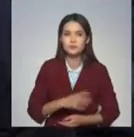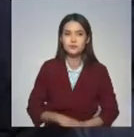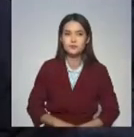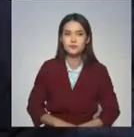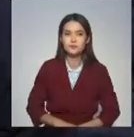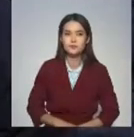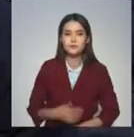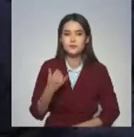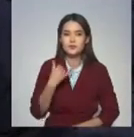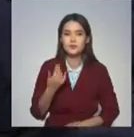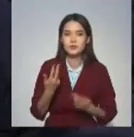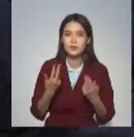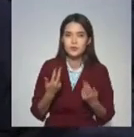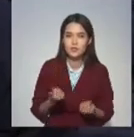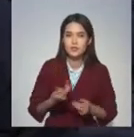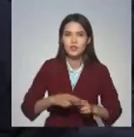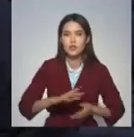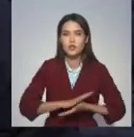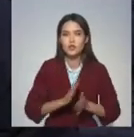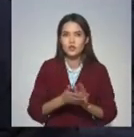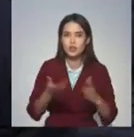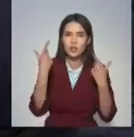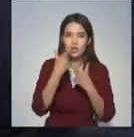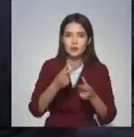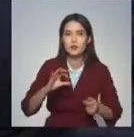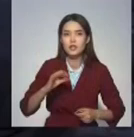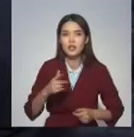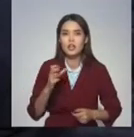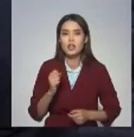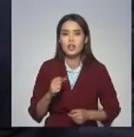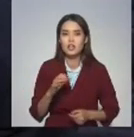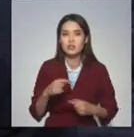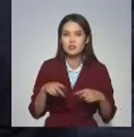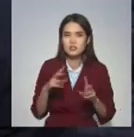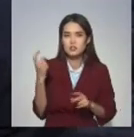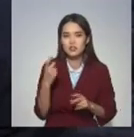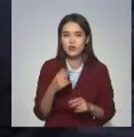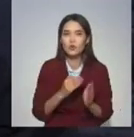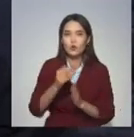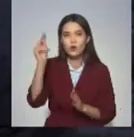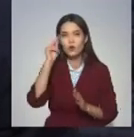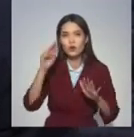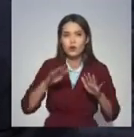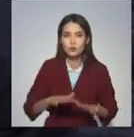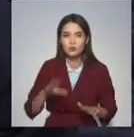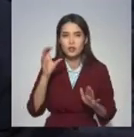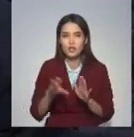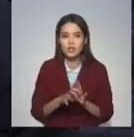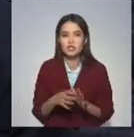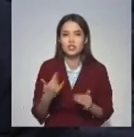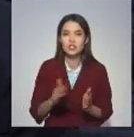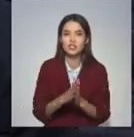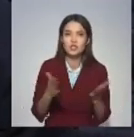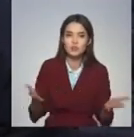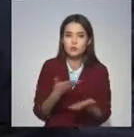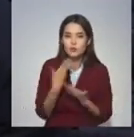я узнал о нем через Инстаграм. Бұл шара жайлы ақпаратты Инстаграм әлеуметтік желісі арқылы көрдім. Мен жоғары оқу орнының студенті болғандықтан қолымда әлі диплом